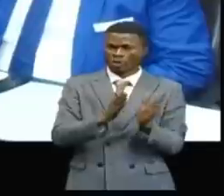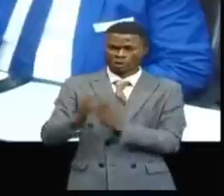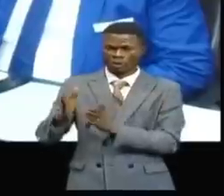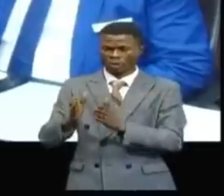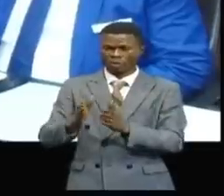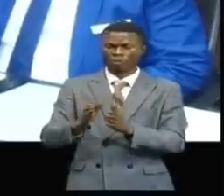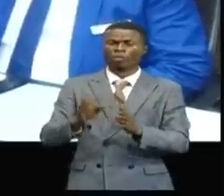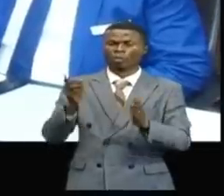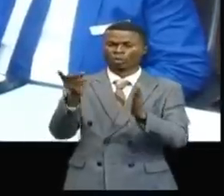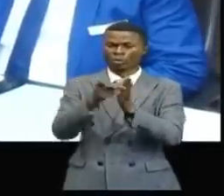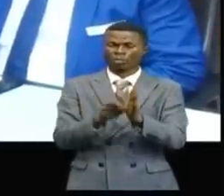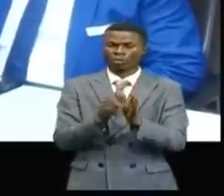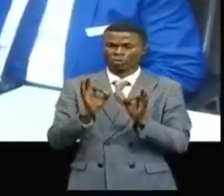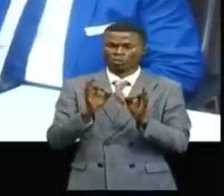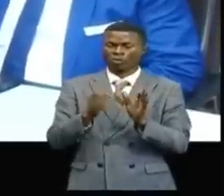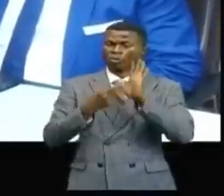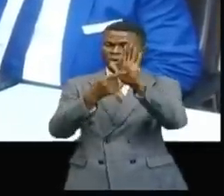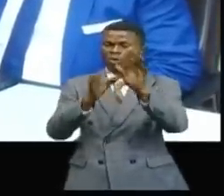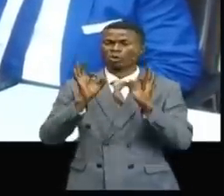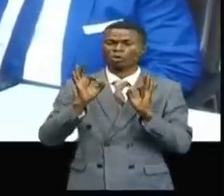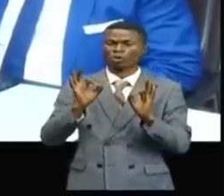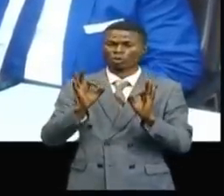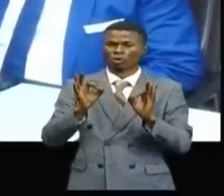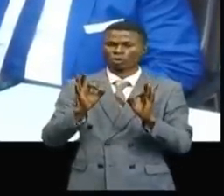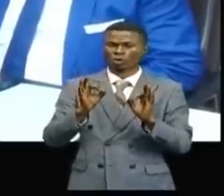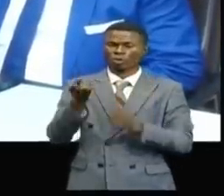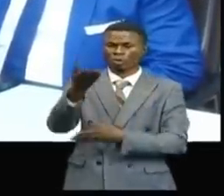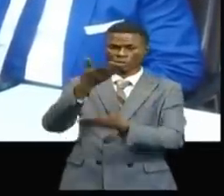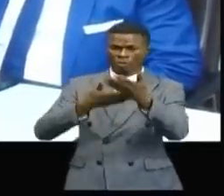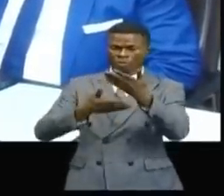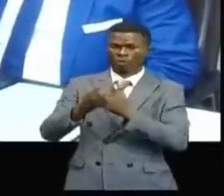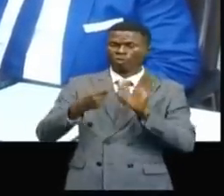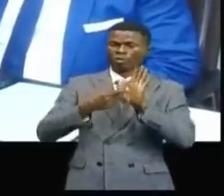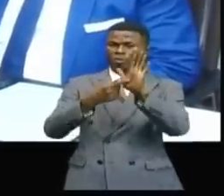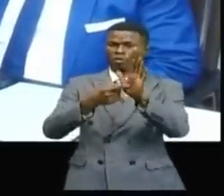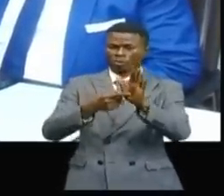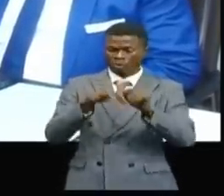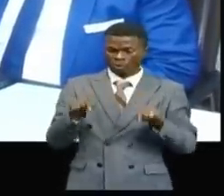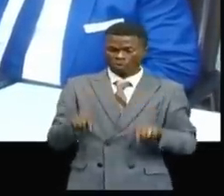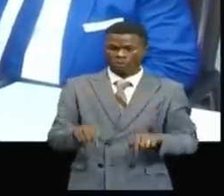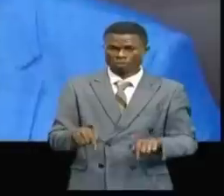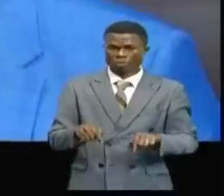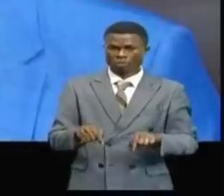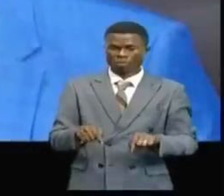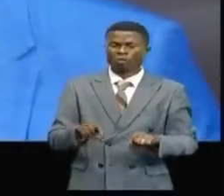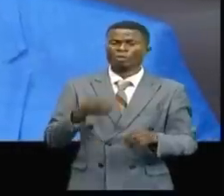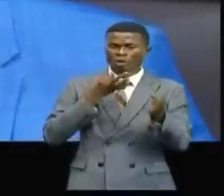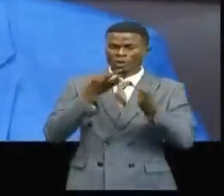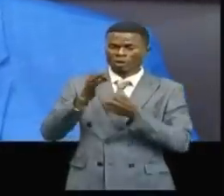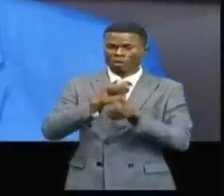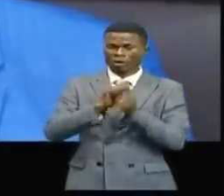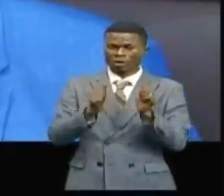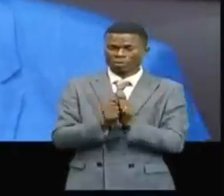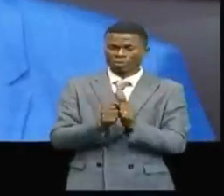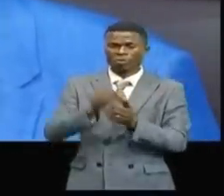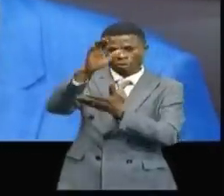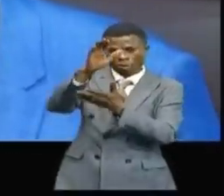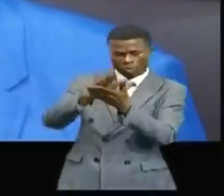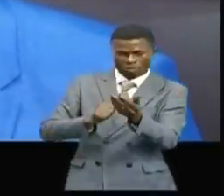nouvelle nomenclature, nouvelle présentation qui remplace la présentation actuelle et à définir le terme des